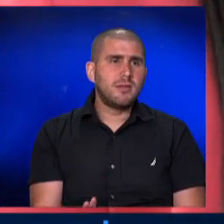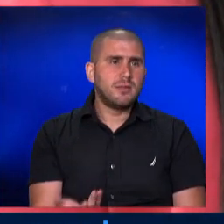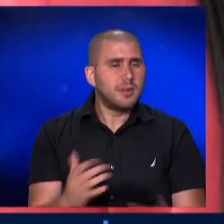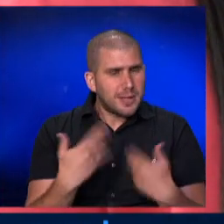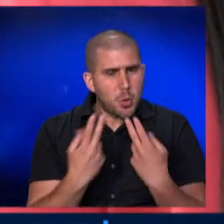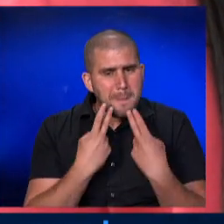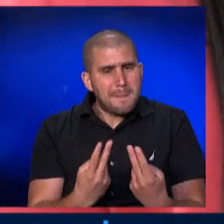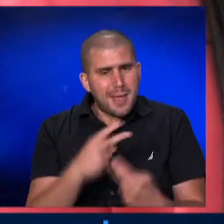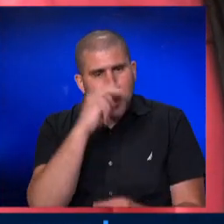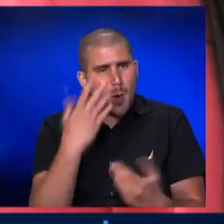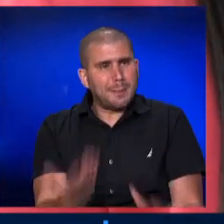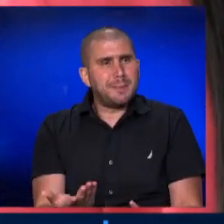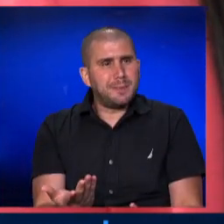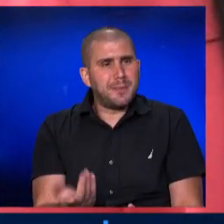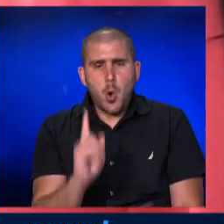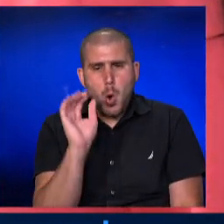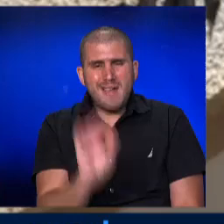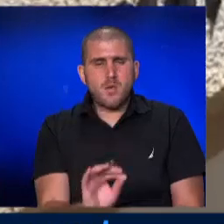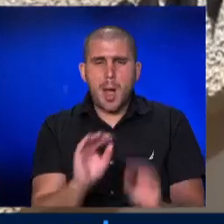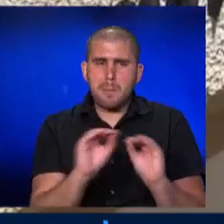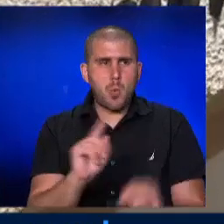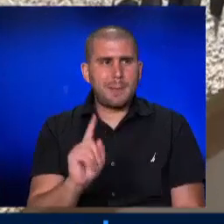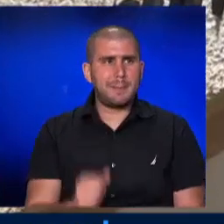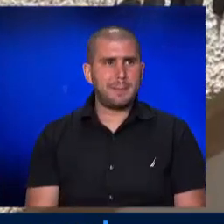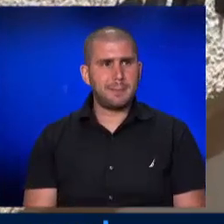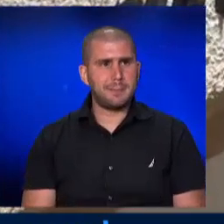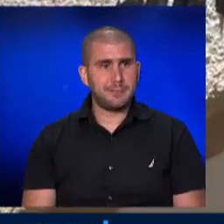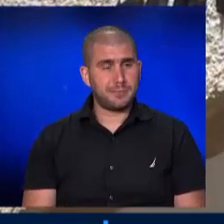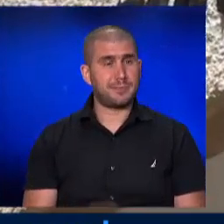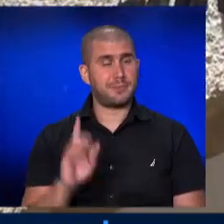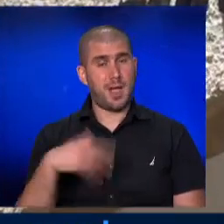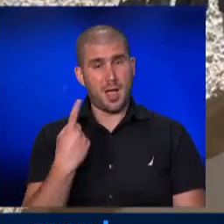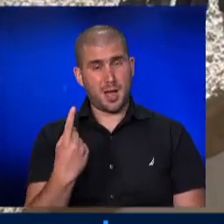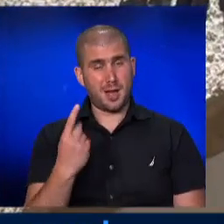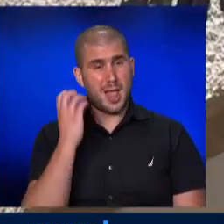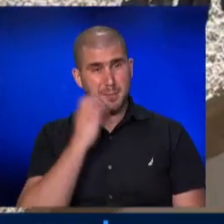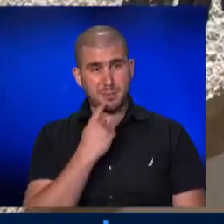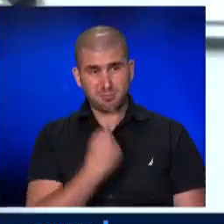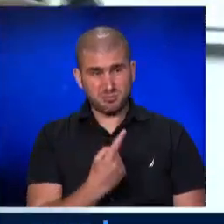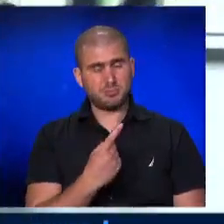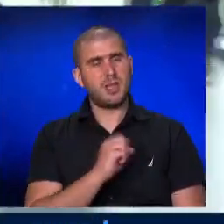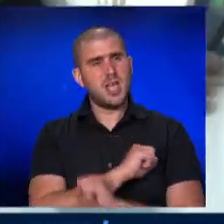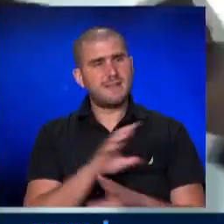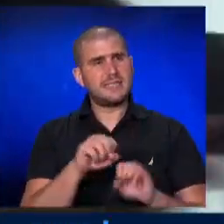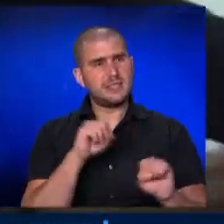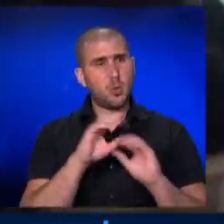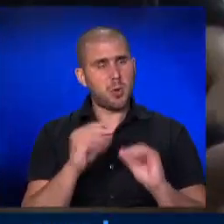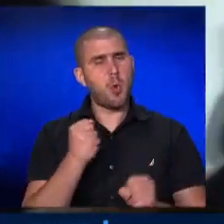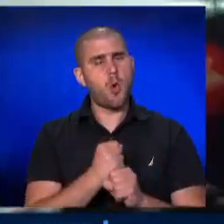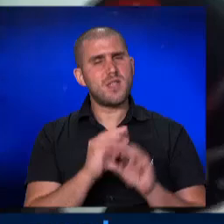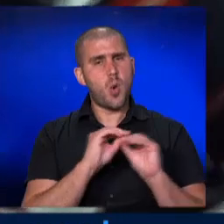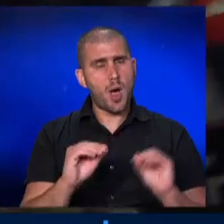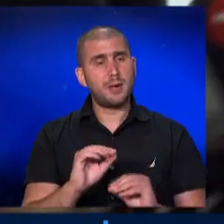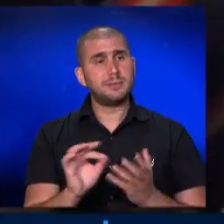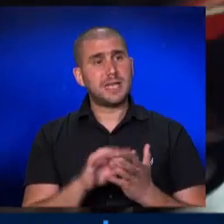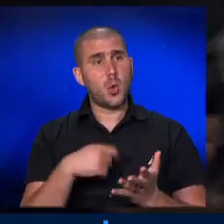תנו מענה להורים. אל תפגעו במורים. אחרי דבריו של ליברמן הפיץ הסתדרות המורים לעובדי הוראה מסר ברור, משרד